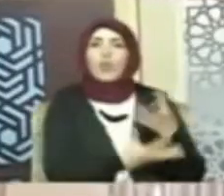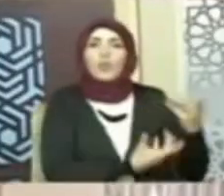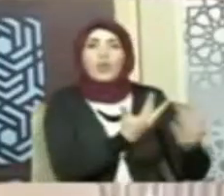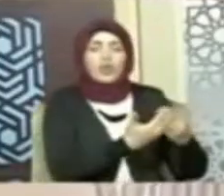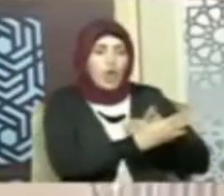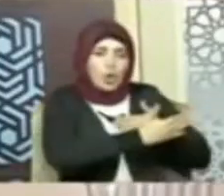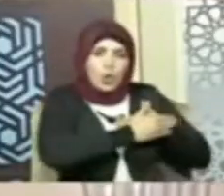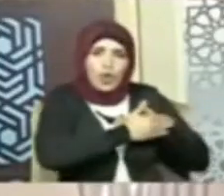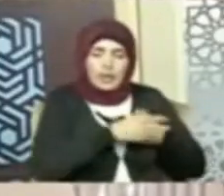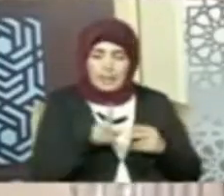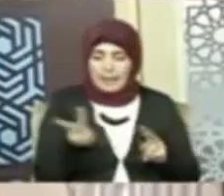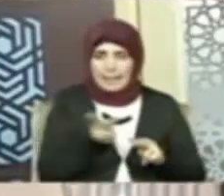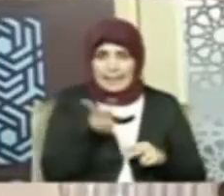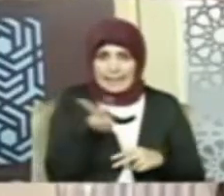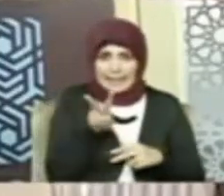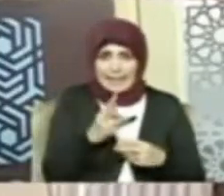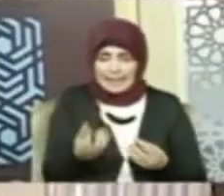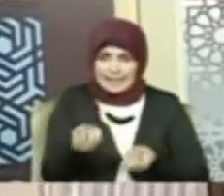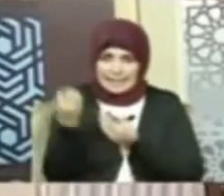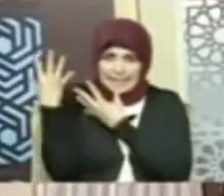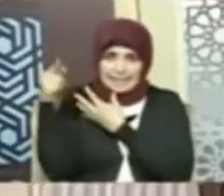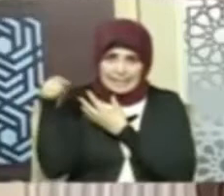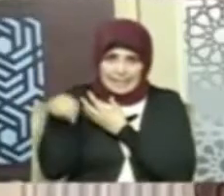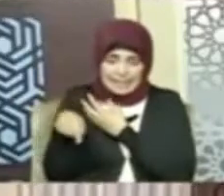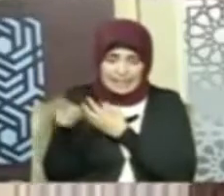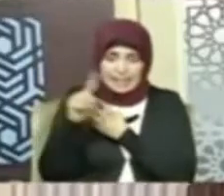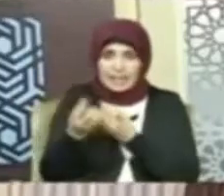أقرب إلى أحدكم من شراك عليه